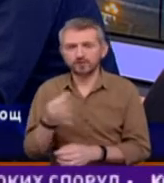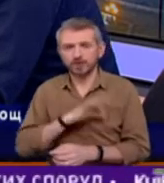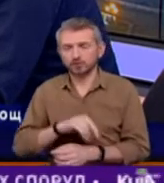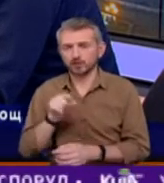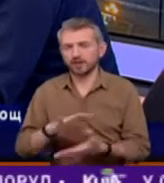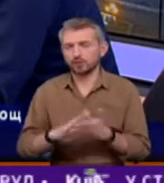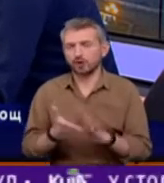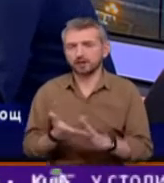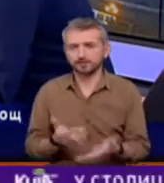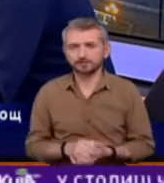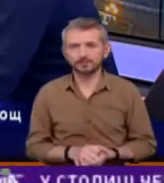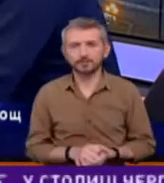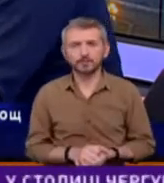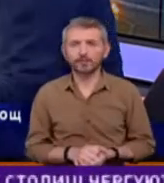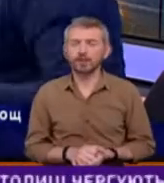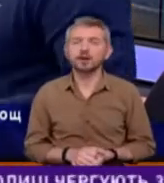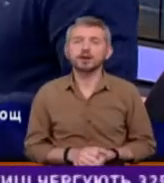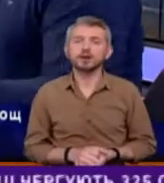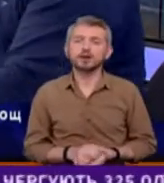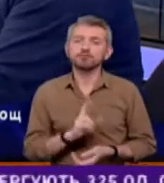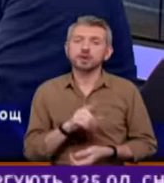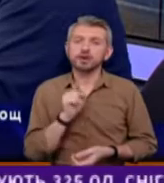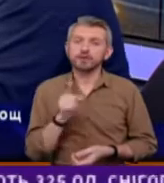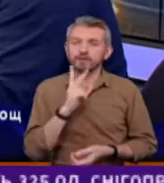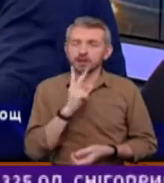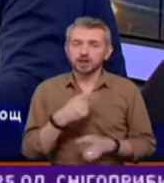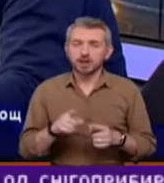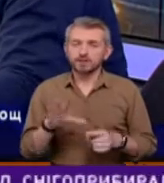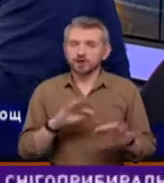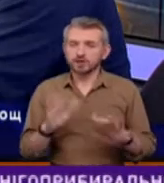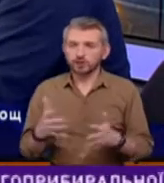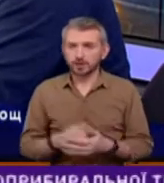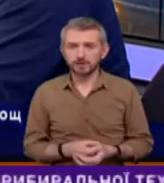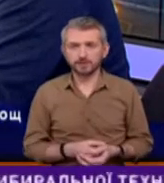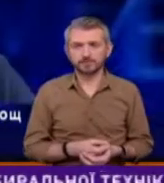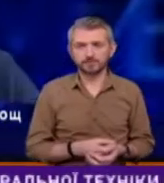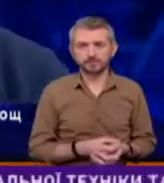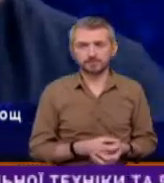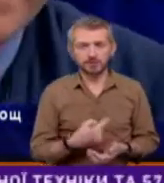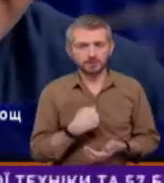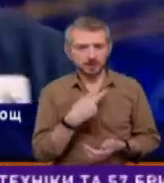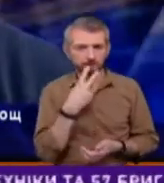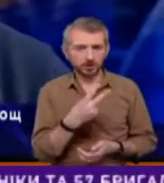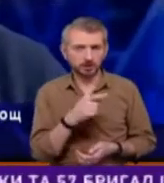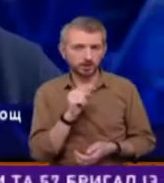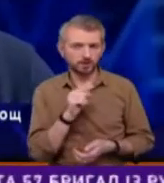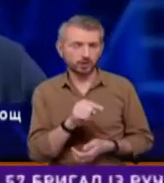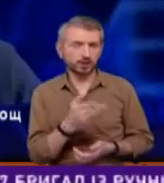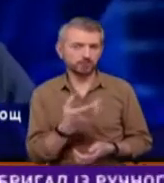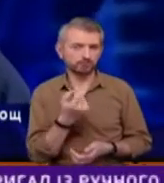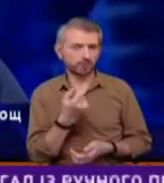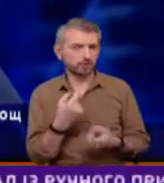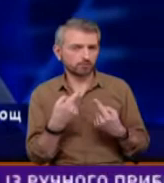ця ситуація. Пане Олександре, як вам виглядає ця вся історія? Ну, мені виглядає вона